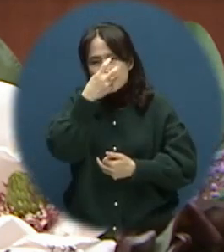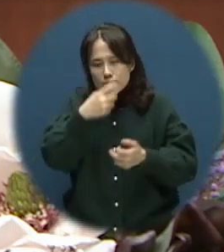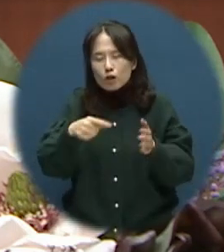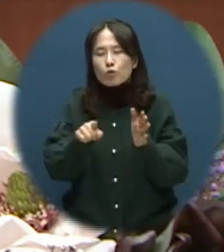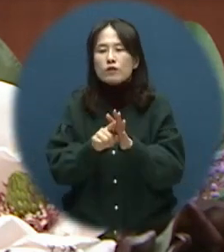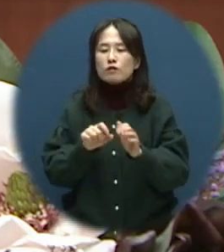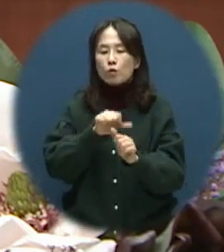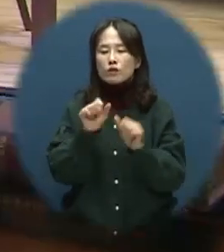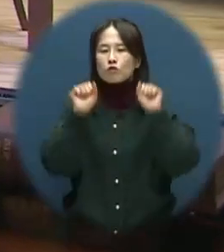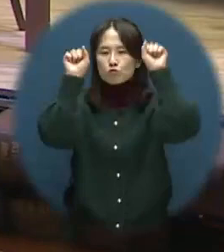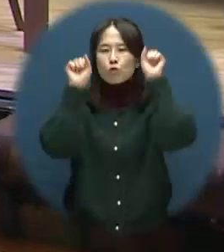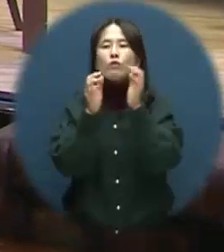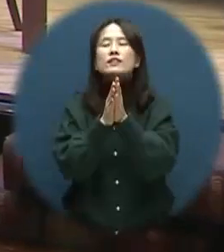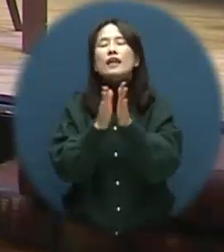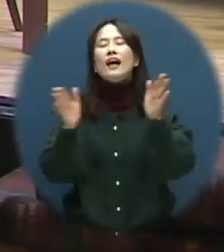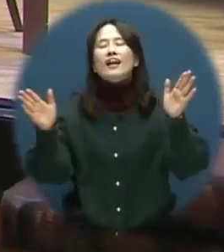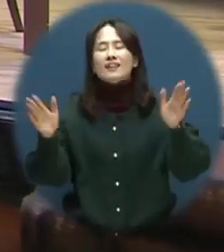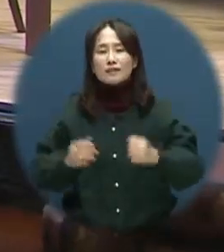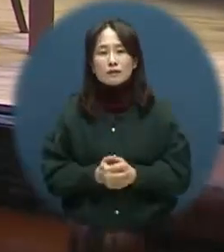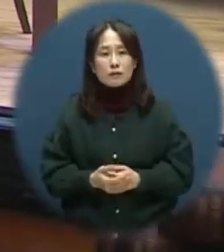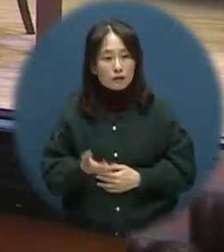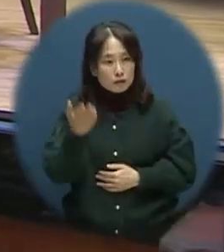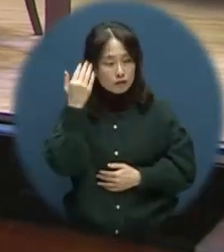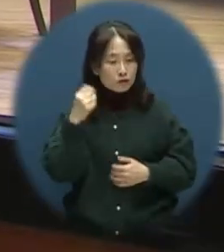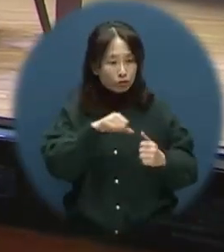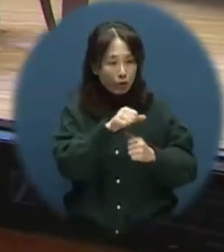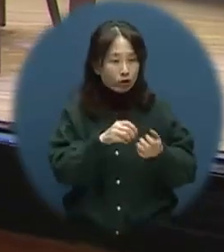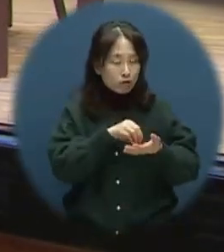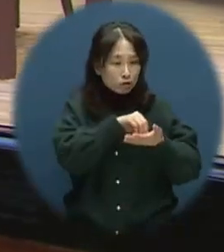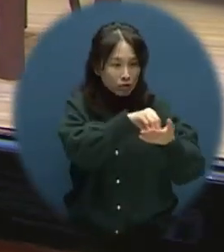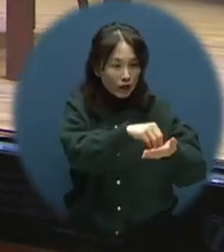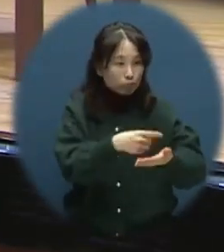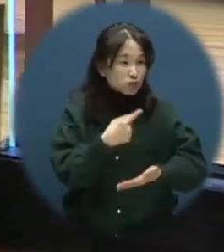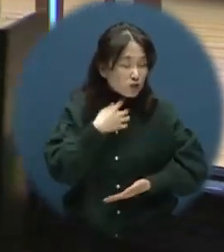거죠. 그 전에 무슨 환경단체 가입 이런 것도 없고요? 네.